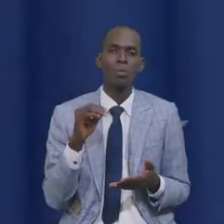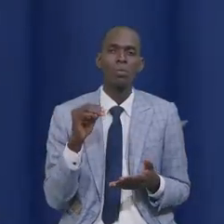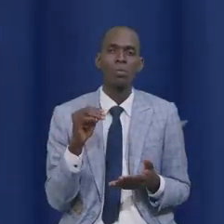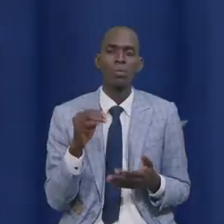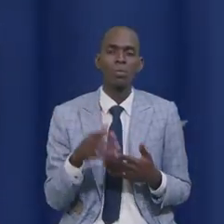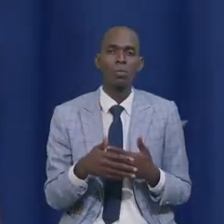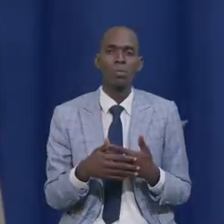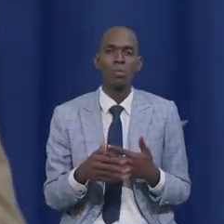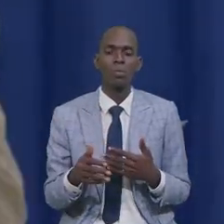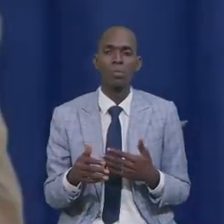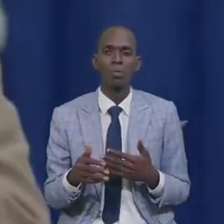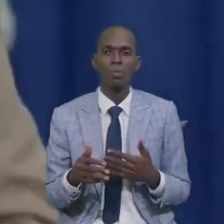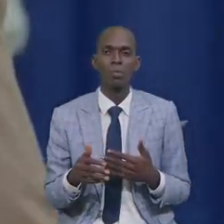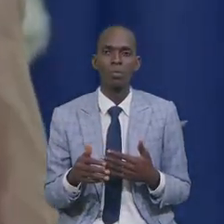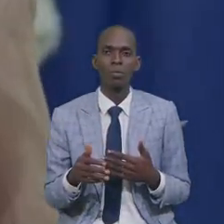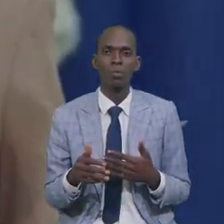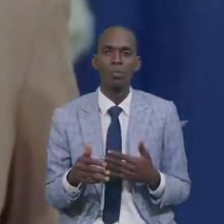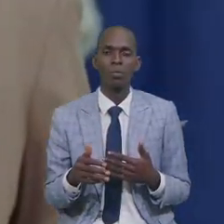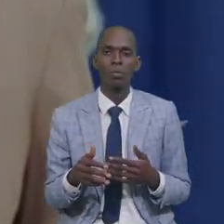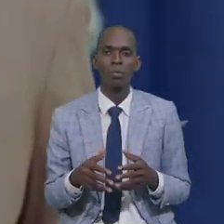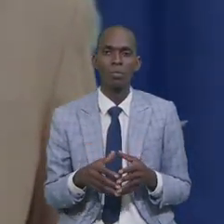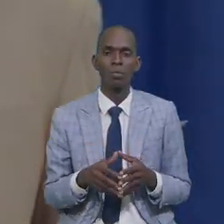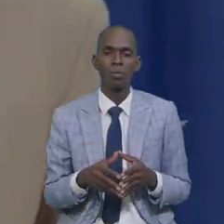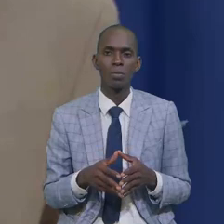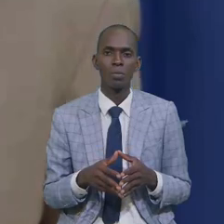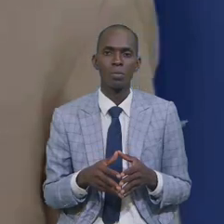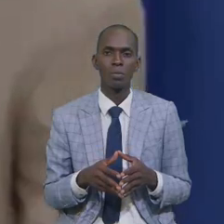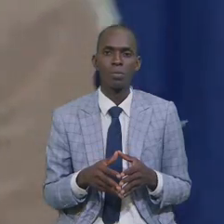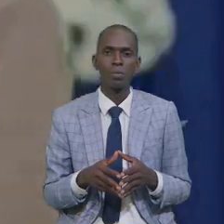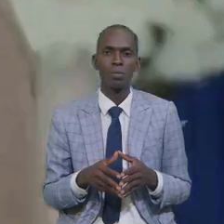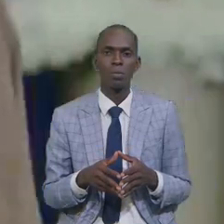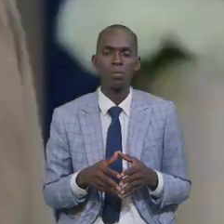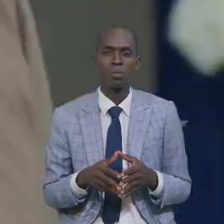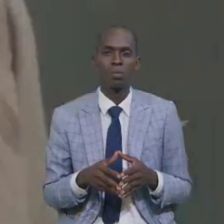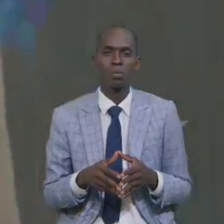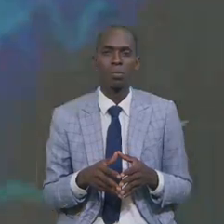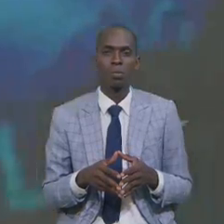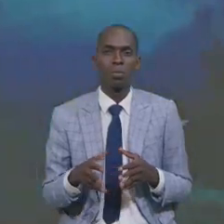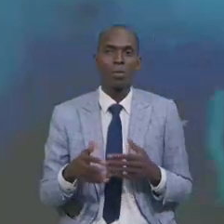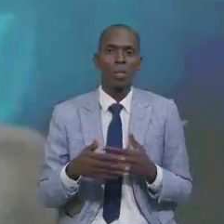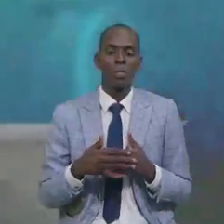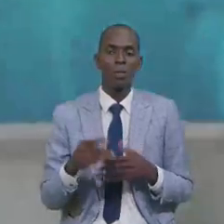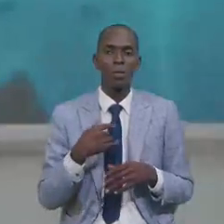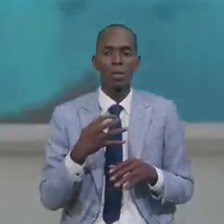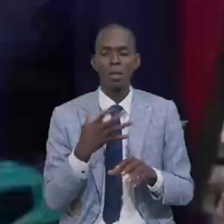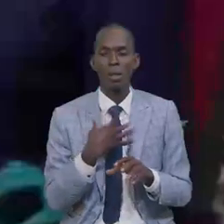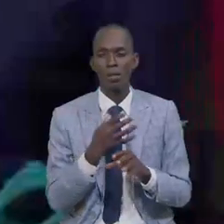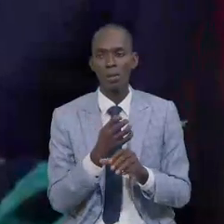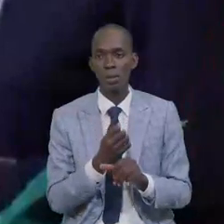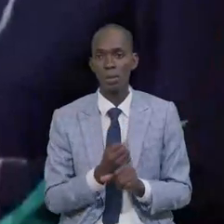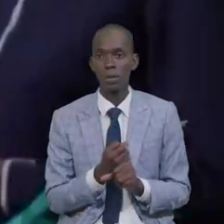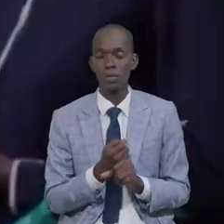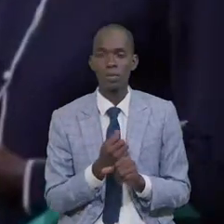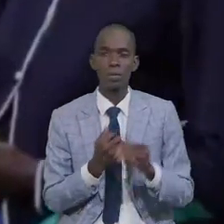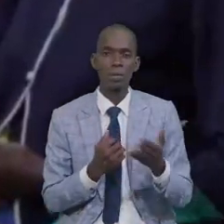après 25 ans dans le ministère, qu'est-ce que tu dois apprendre encore? Tu apprends pour la maîtrise. Après avoir réussi ici